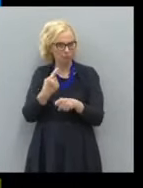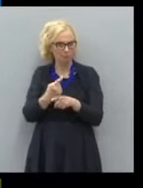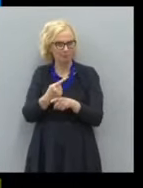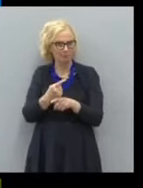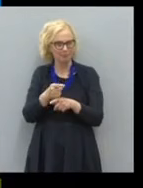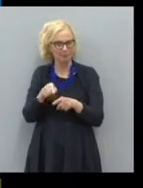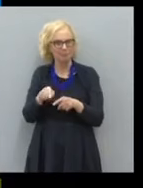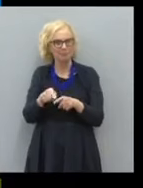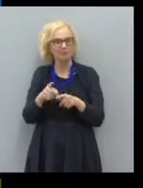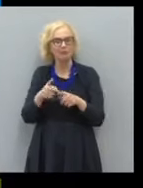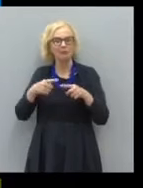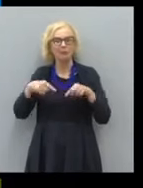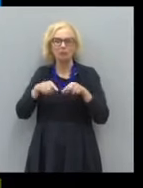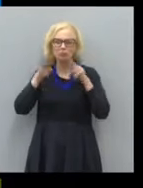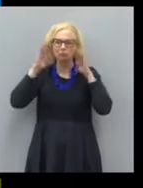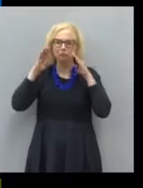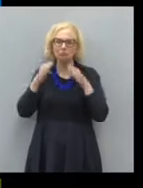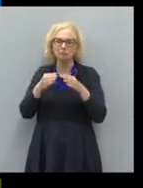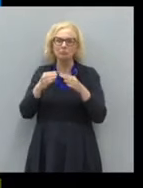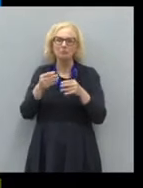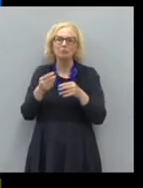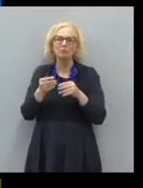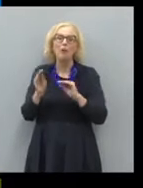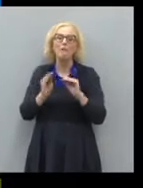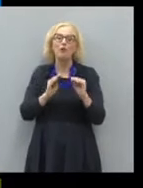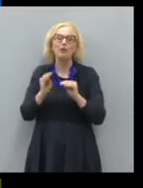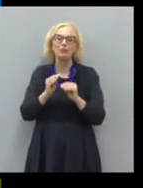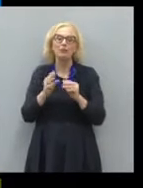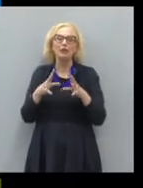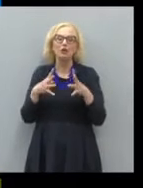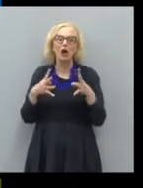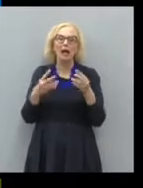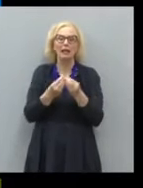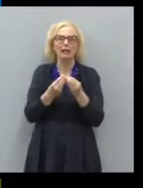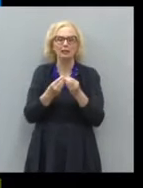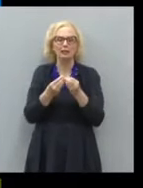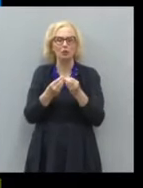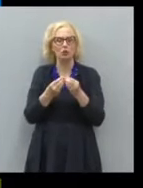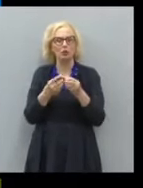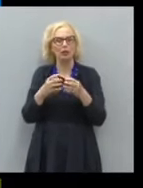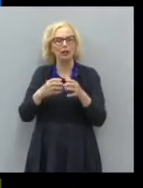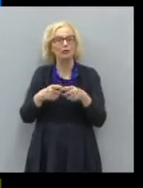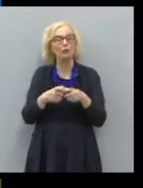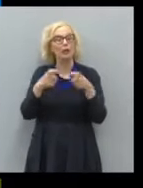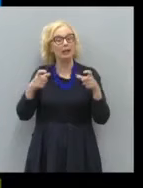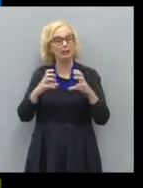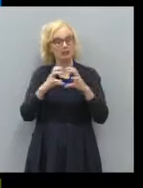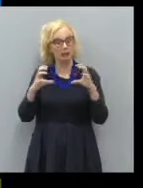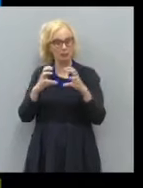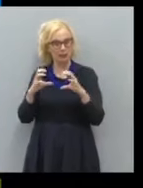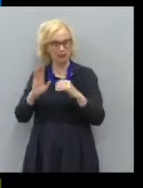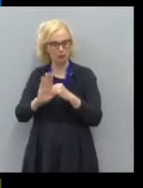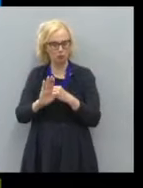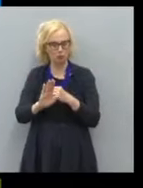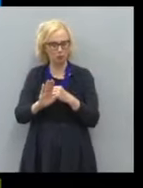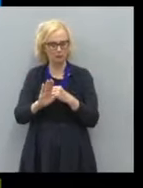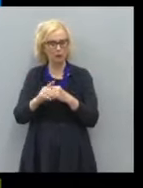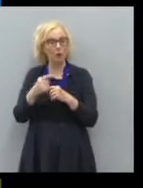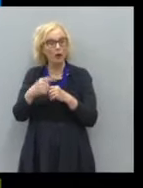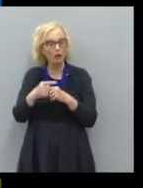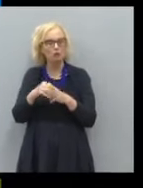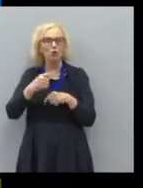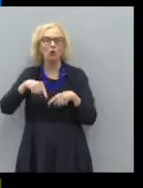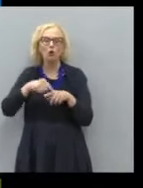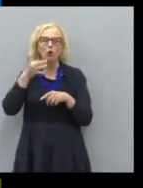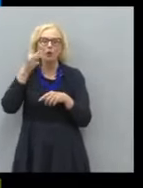a individuare un provvedimento di aggregazione e crescita delle imprese ecco con questo vogliamo consolidare invece più la